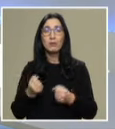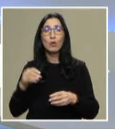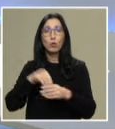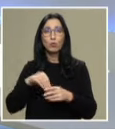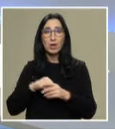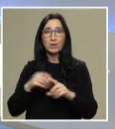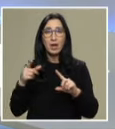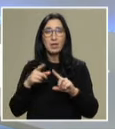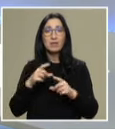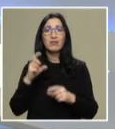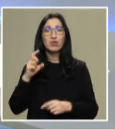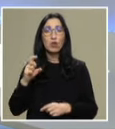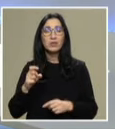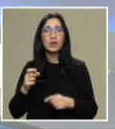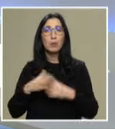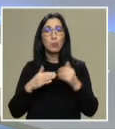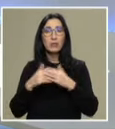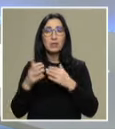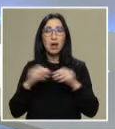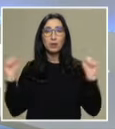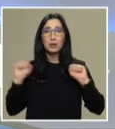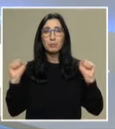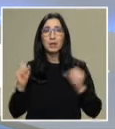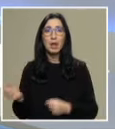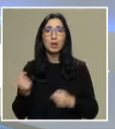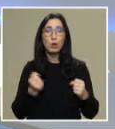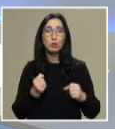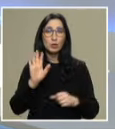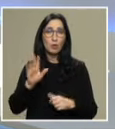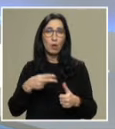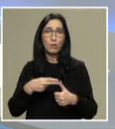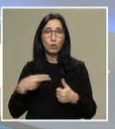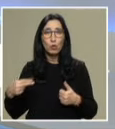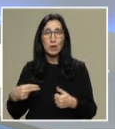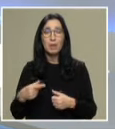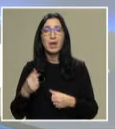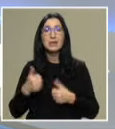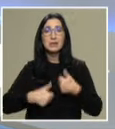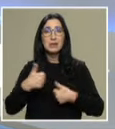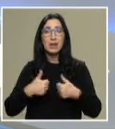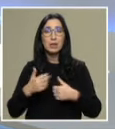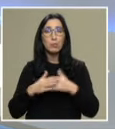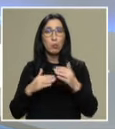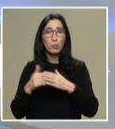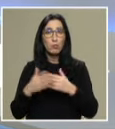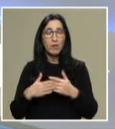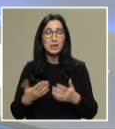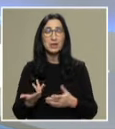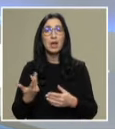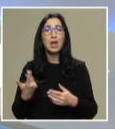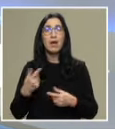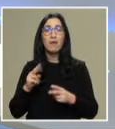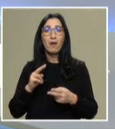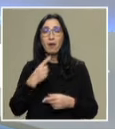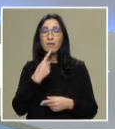Свищовската професионална гимназия, носеща името на Щастливеца. Състезания по професии, викторина и среща на училищата,